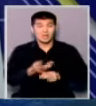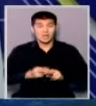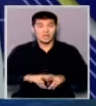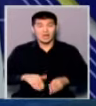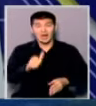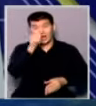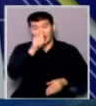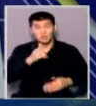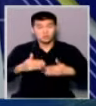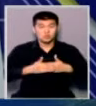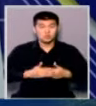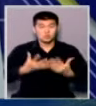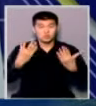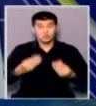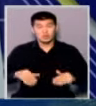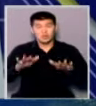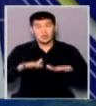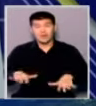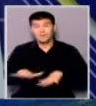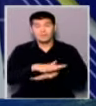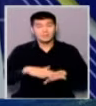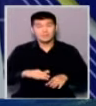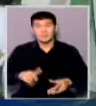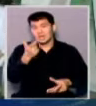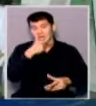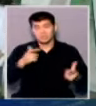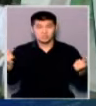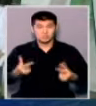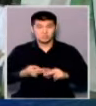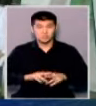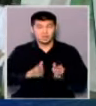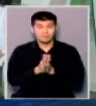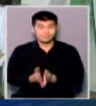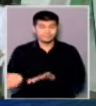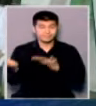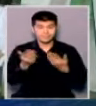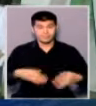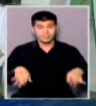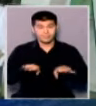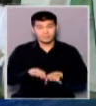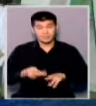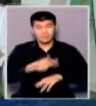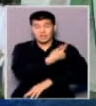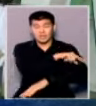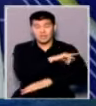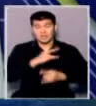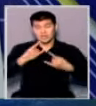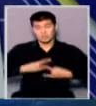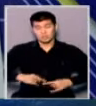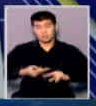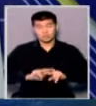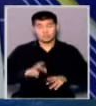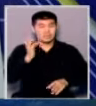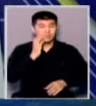күні жақындаған жүкті әйелдерді қоғамдық жерлерге бармай, сақтық шараларын сақтауға шақырады. Сонымен қатар, дәрігерлер босанған және